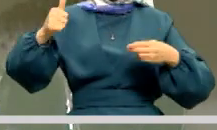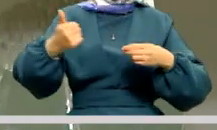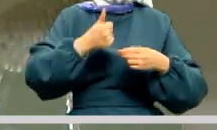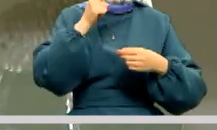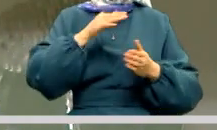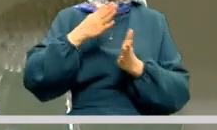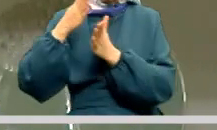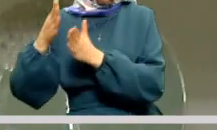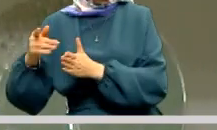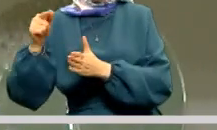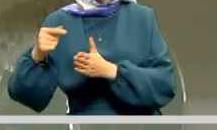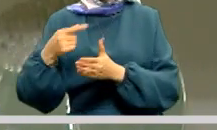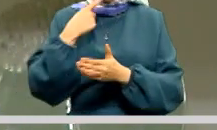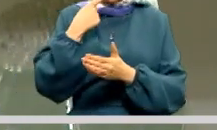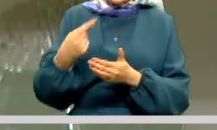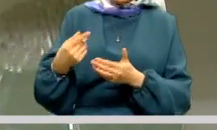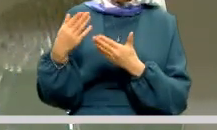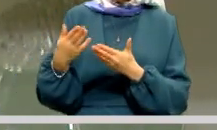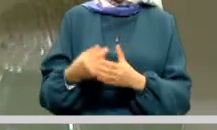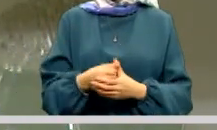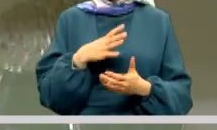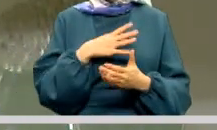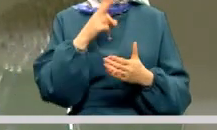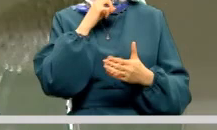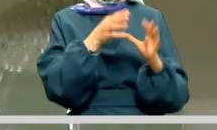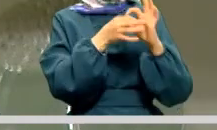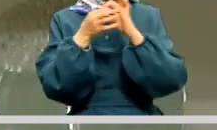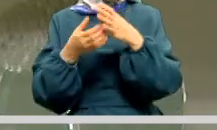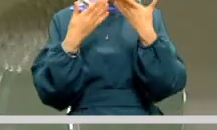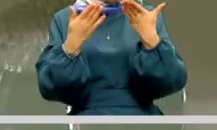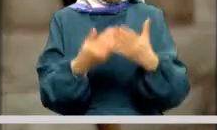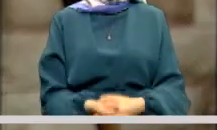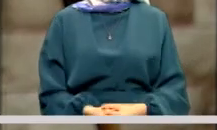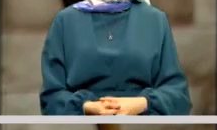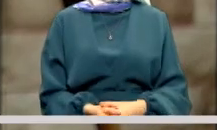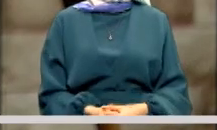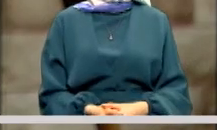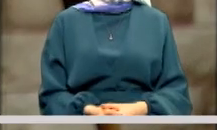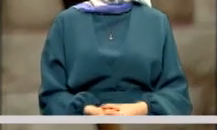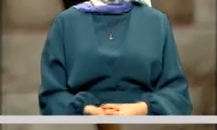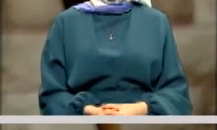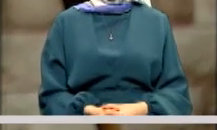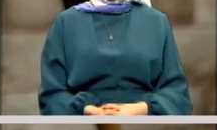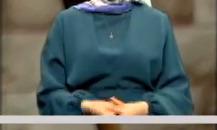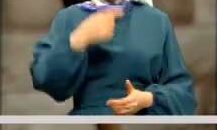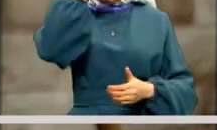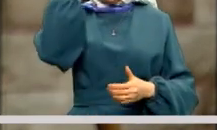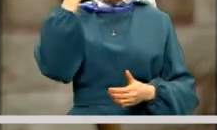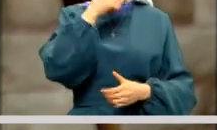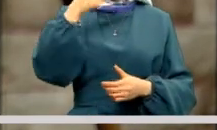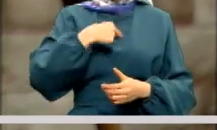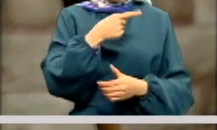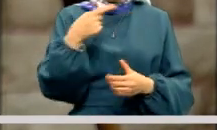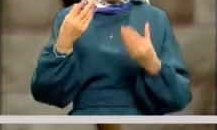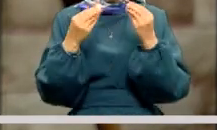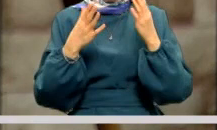bir kısmı var buraya da değinelim dediğiniz bir kısım varsa Buyurun son cümleleriniz olarak rica edeceğim Aslında belki biz eksik kalmışızdır Ben